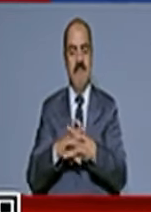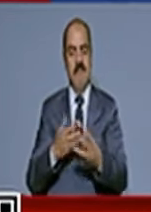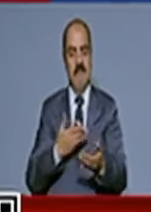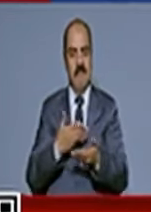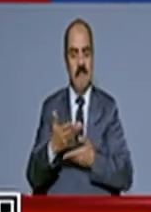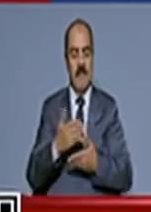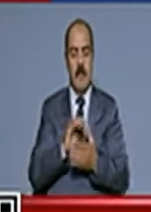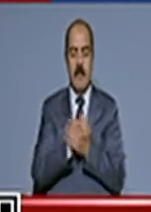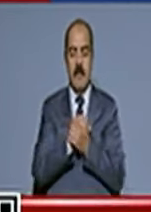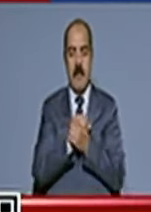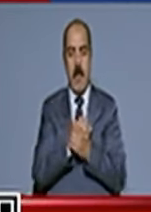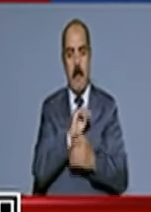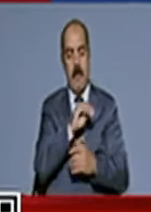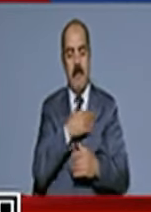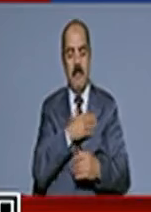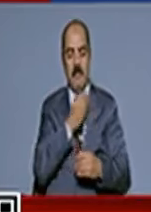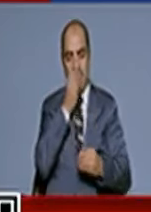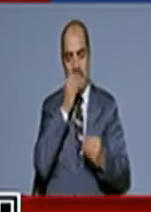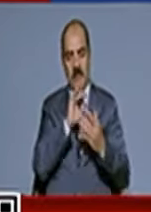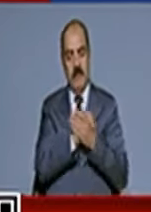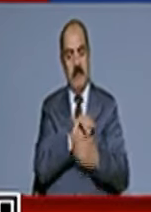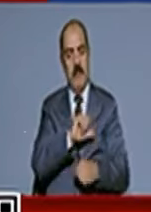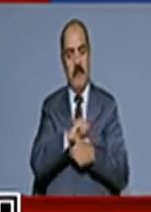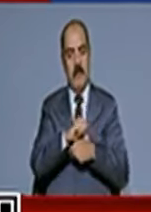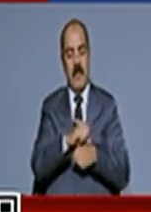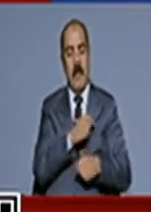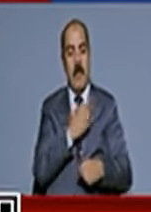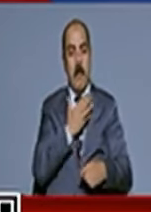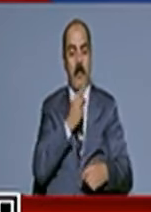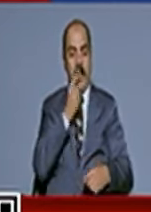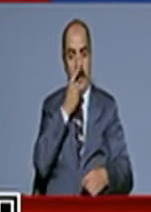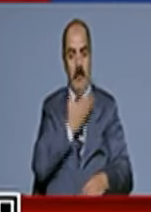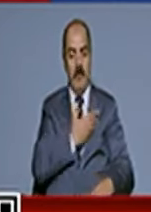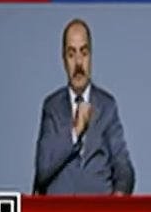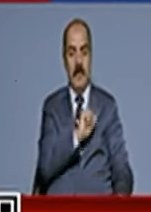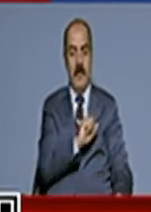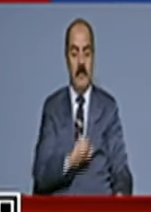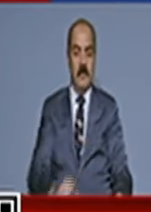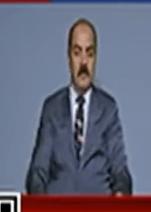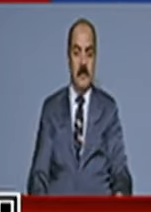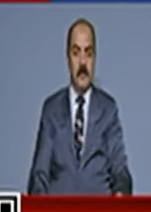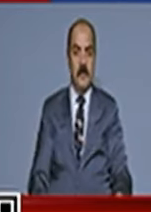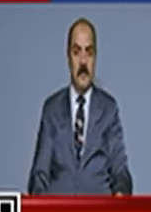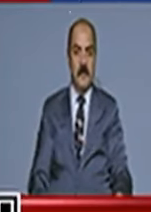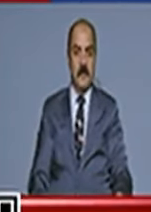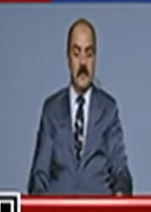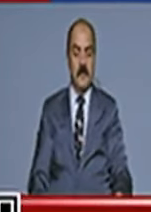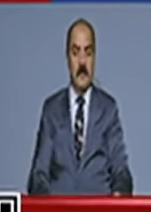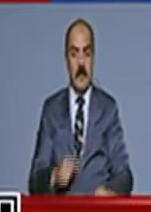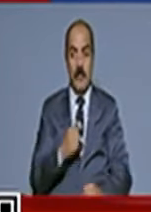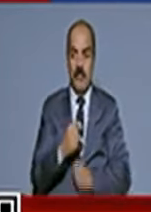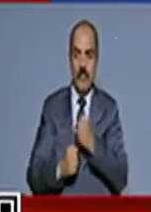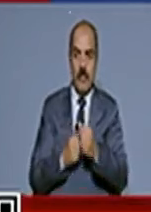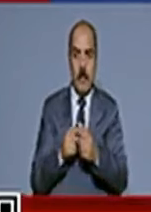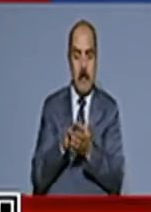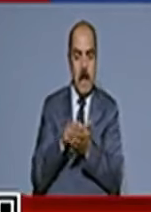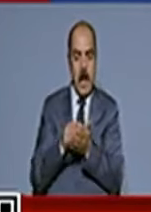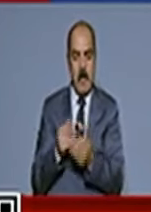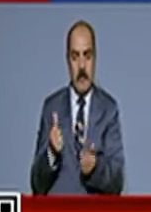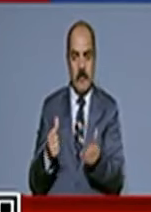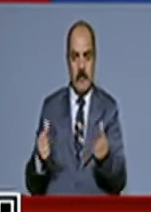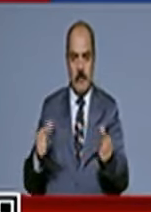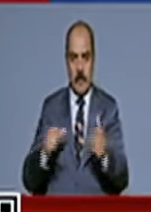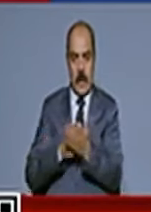لصديقي العزيز فخامة الرئيس فلاديمير بوتين في فعاليات بدء تنفيذ الصبة الخرسانية